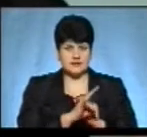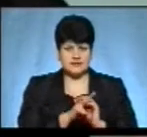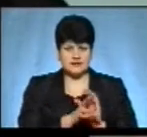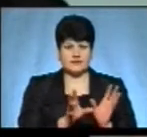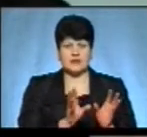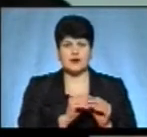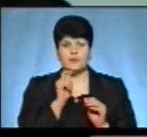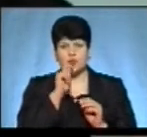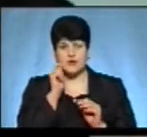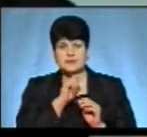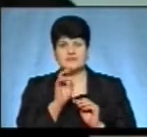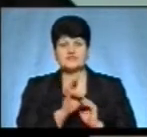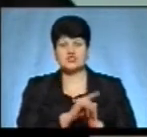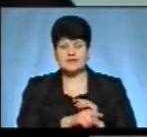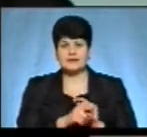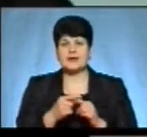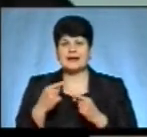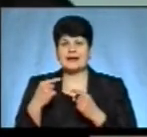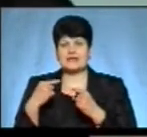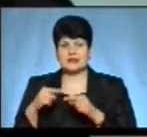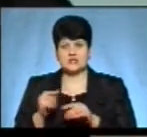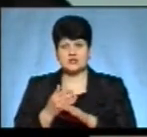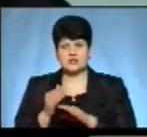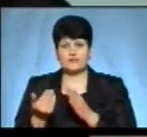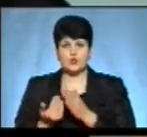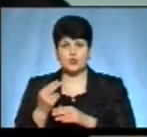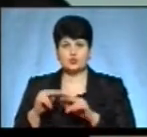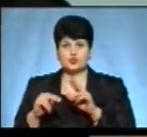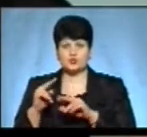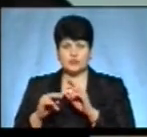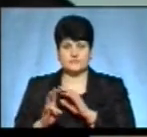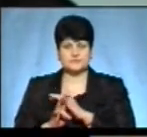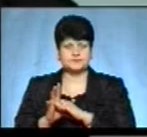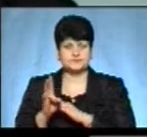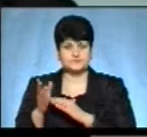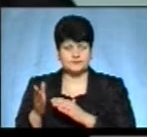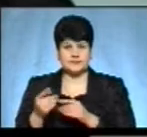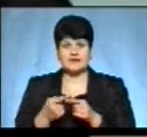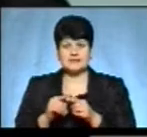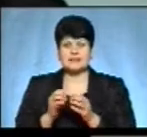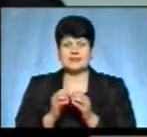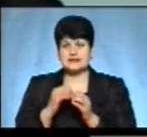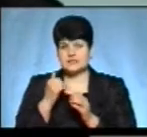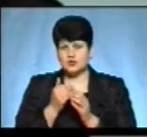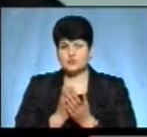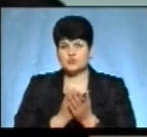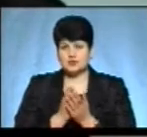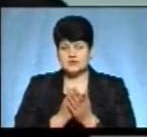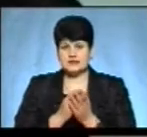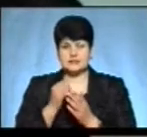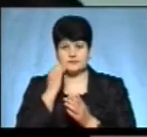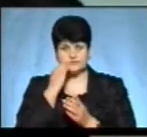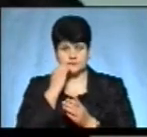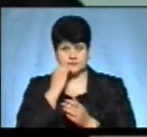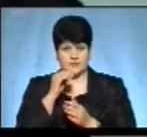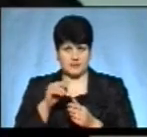з українським священником, інша частина в новозбудованому храмі оцих 10 років служила з священником російської